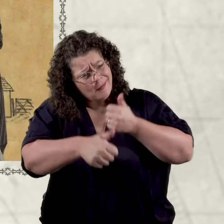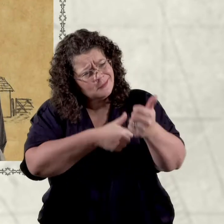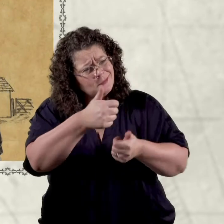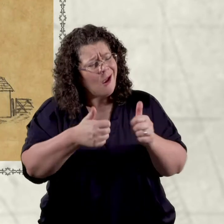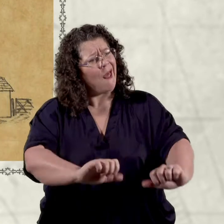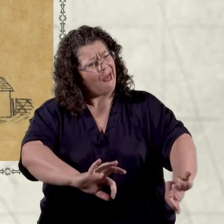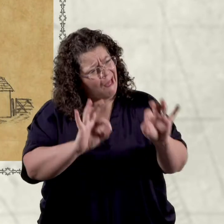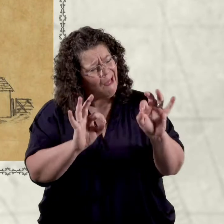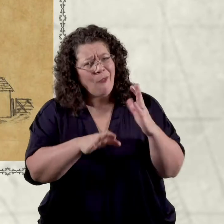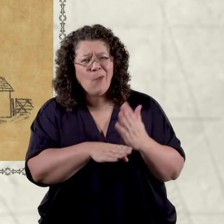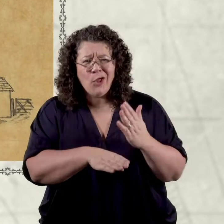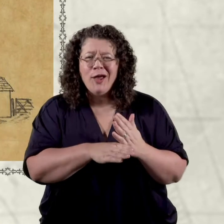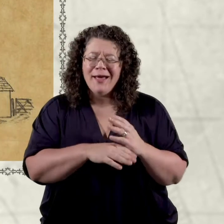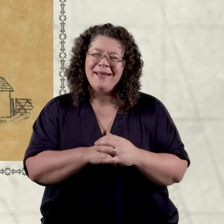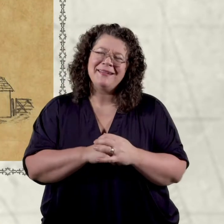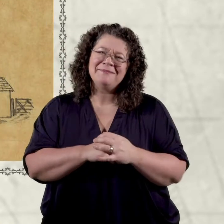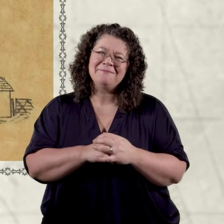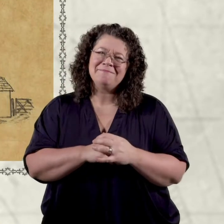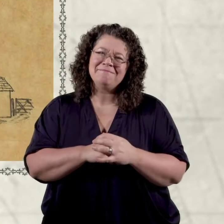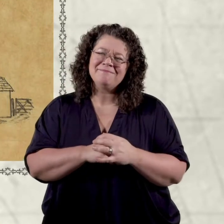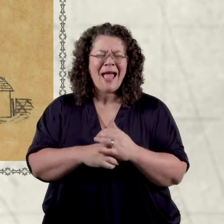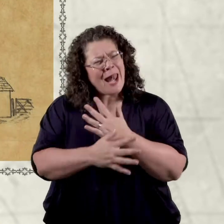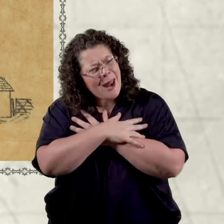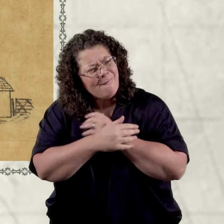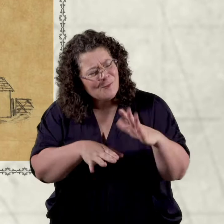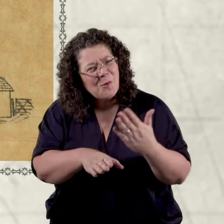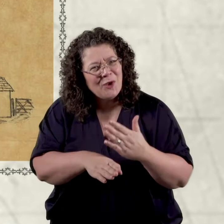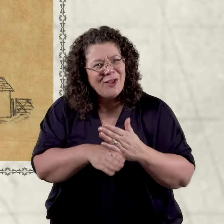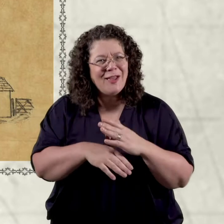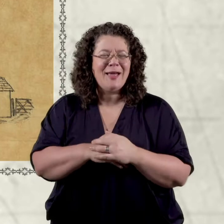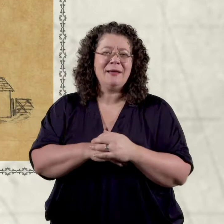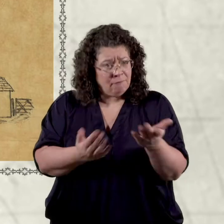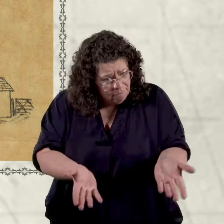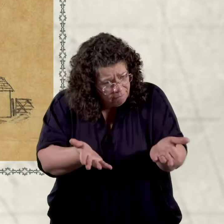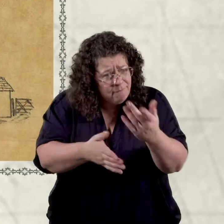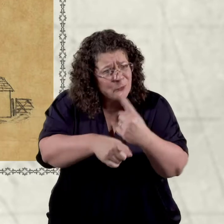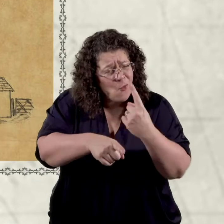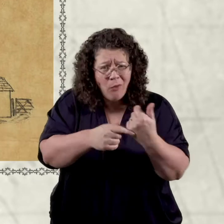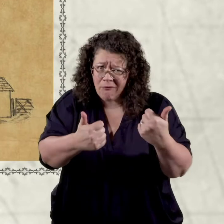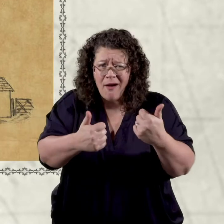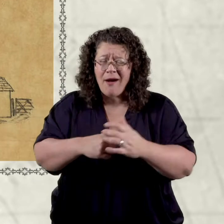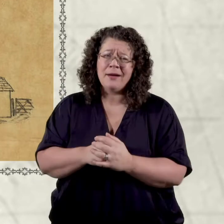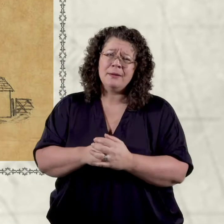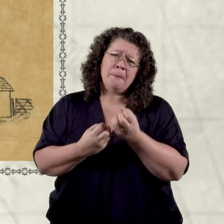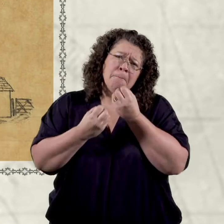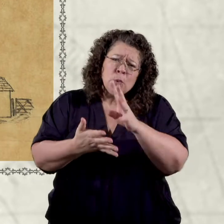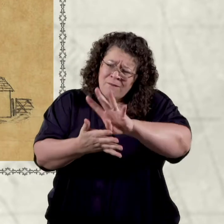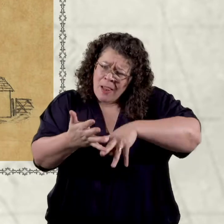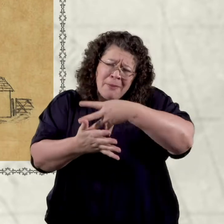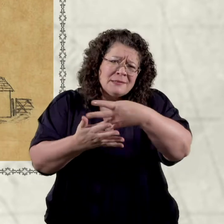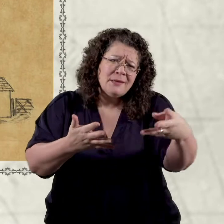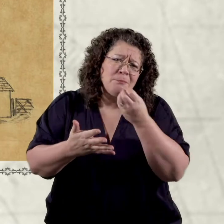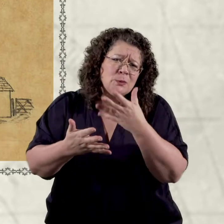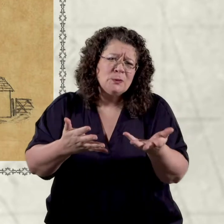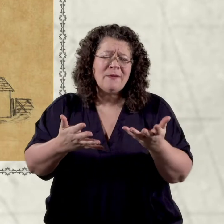Da iawn chi, gwaith bendigedig. Ia, cewch sgwrsio nawr. Dwi'n dwlu